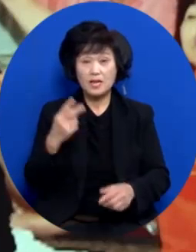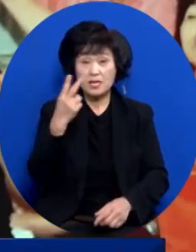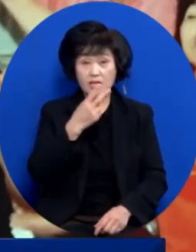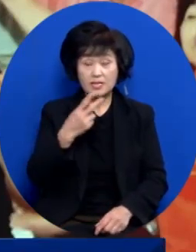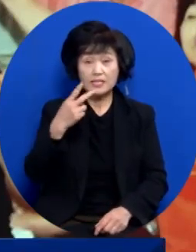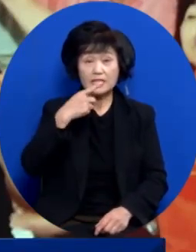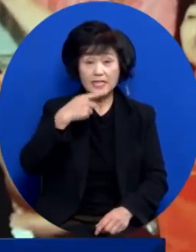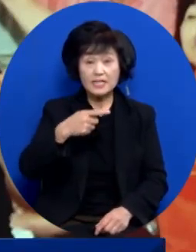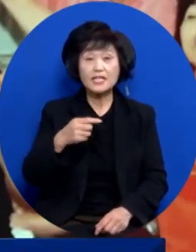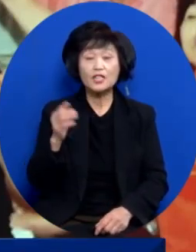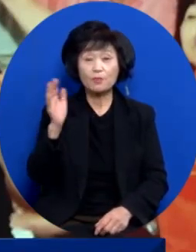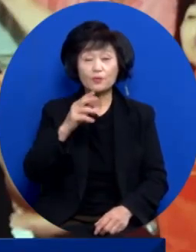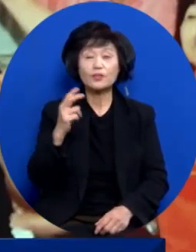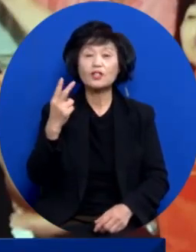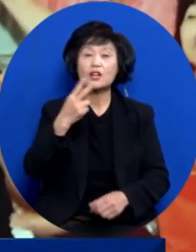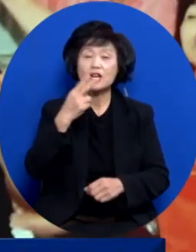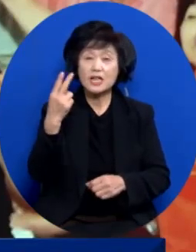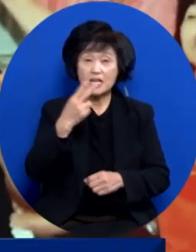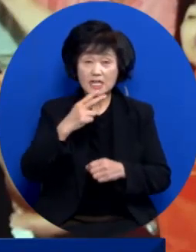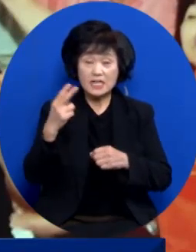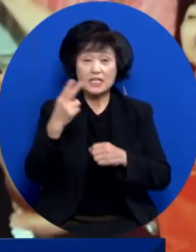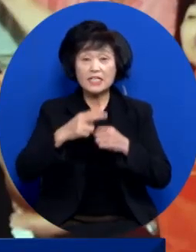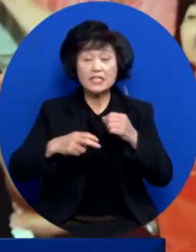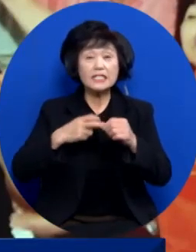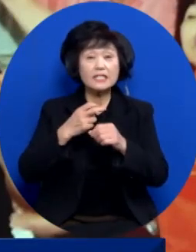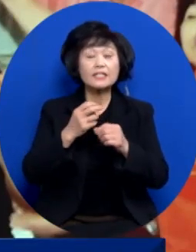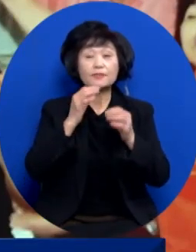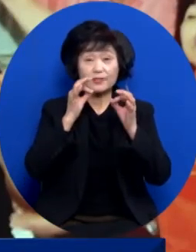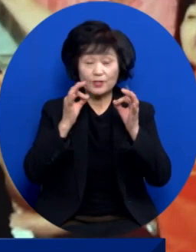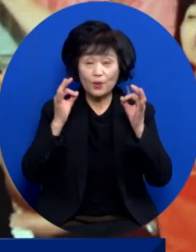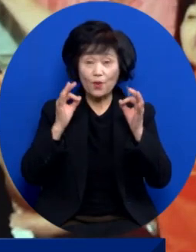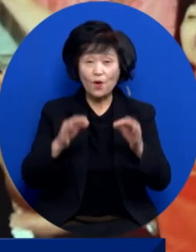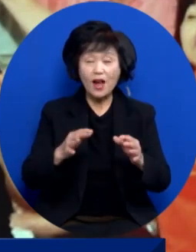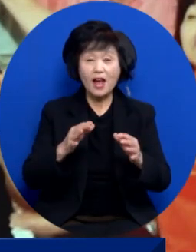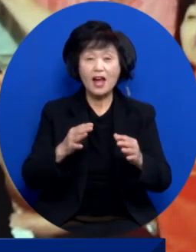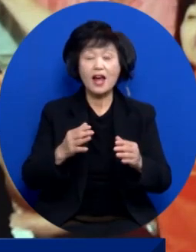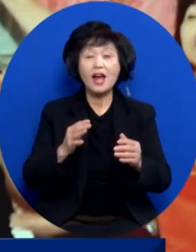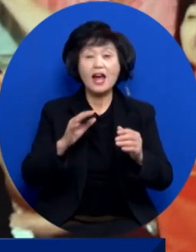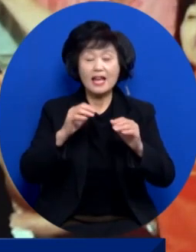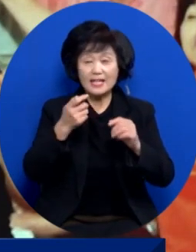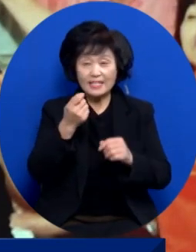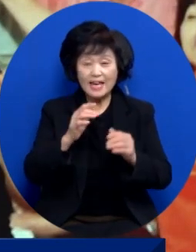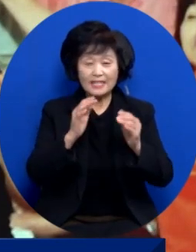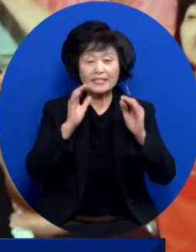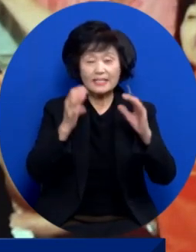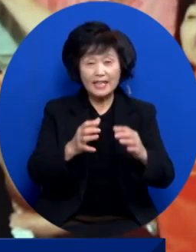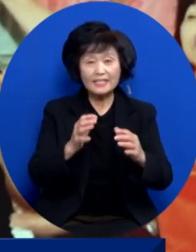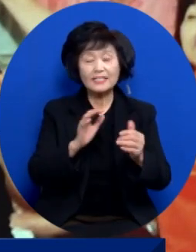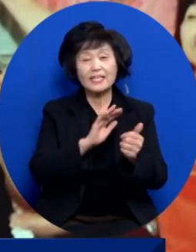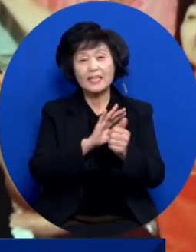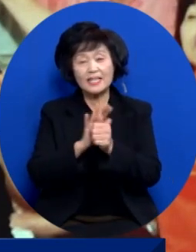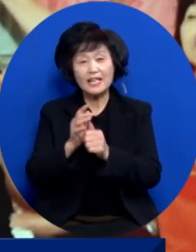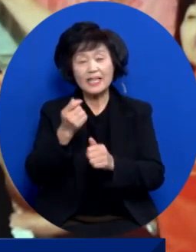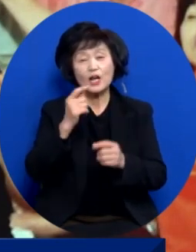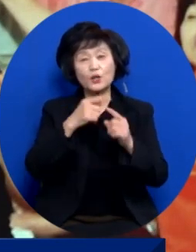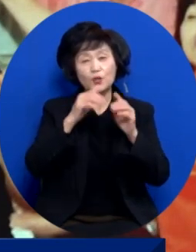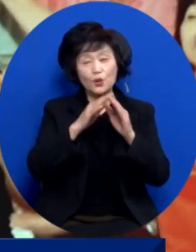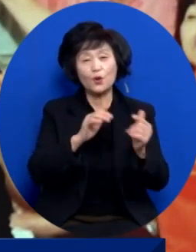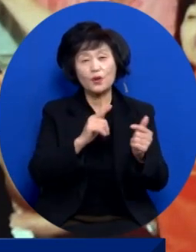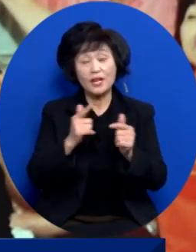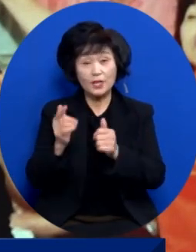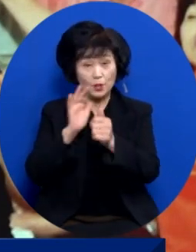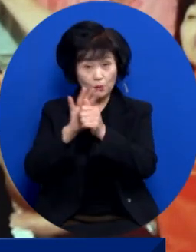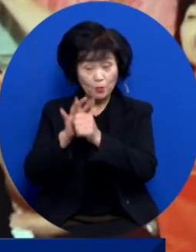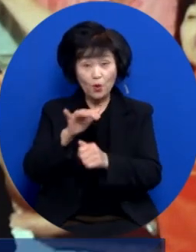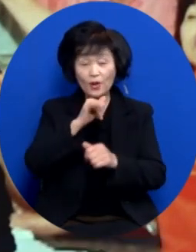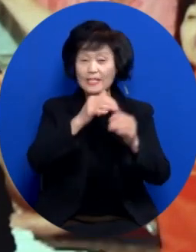2001년부터 20년간 초교파적으로 작은 교회들을 돕고 있는 단체가 있습니다. 한국 작은 교회 살리기 운동본부인데요.